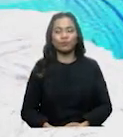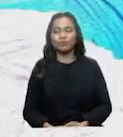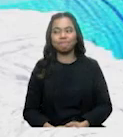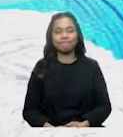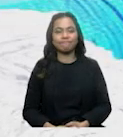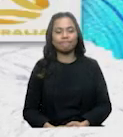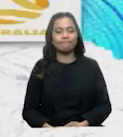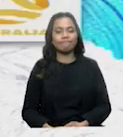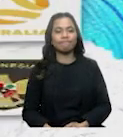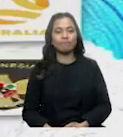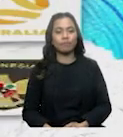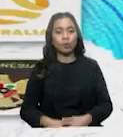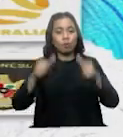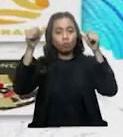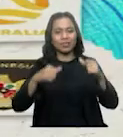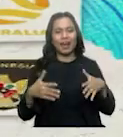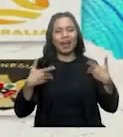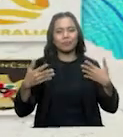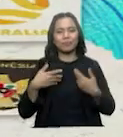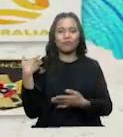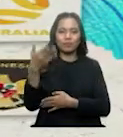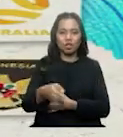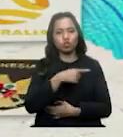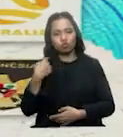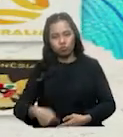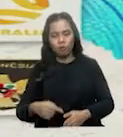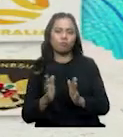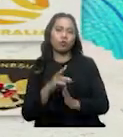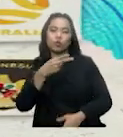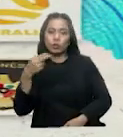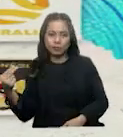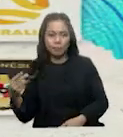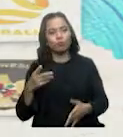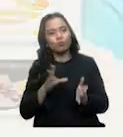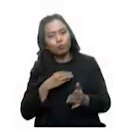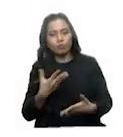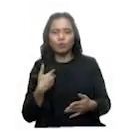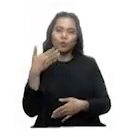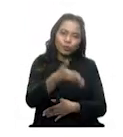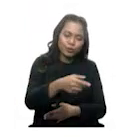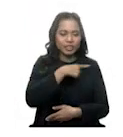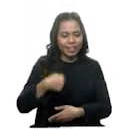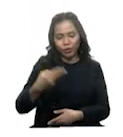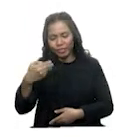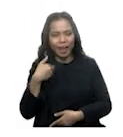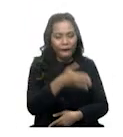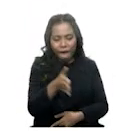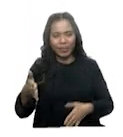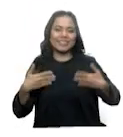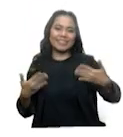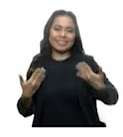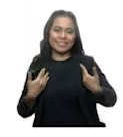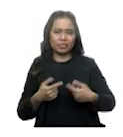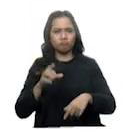poster bertuliskan Happy to visit China in Indonesia atau senang berkunjung ke Cina dan Indonesia baru diunggah 14 jam lalu di akun resmi